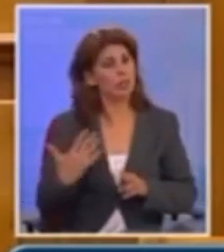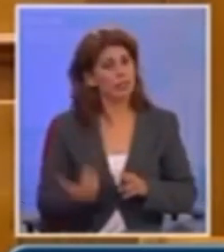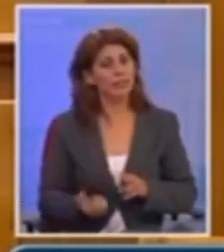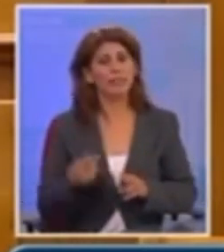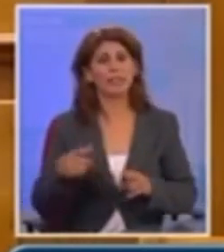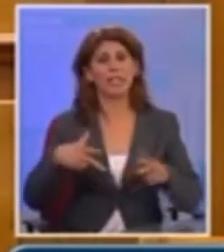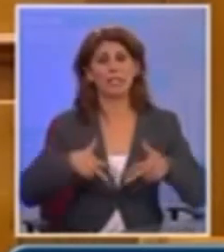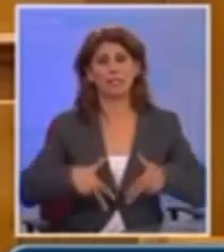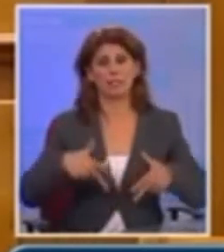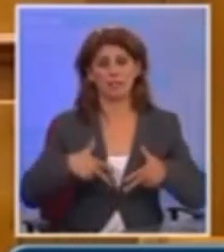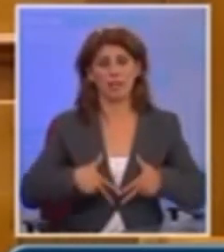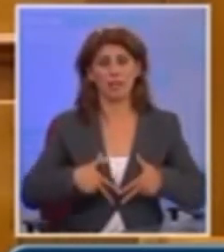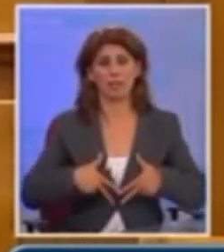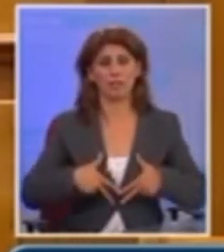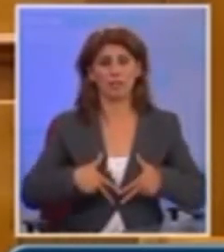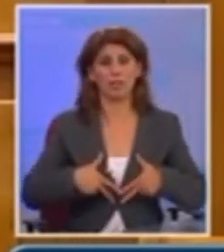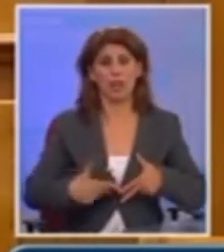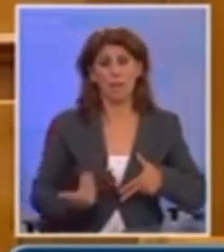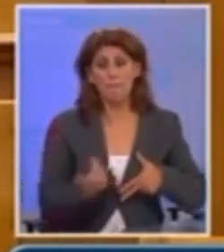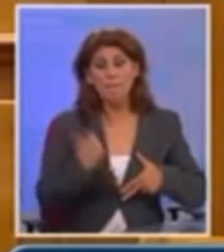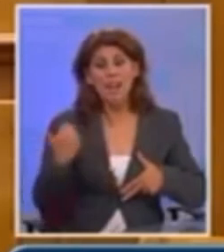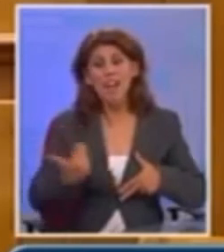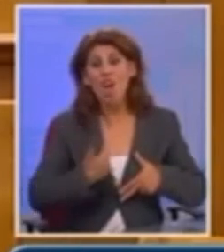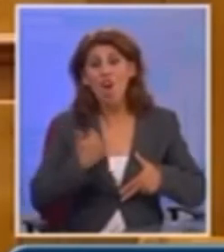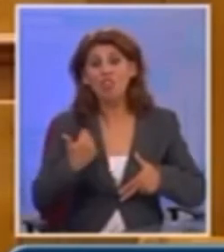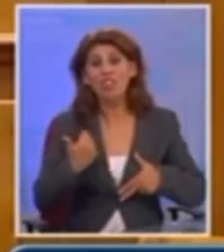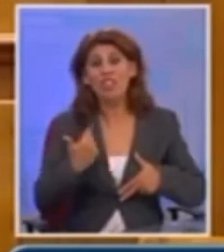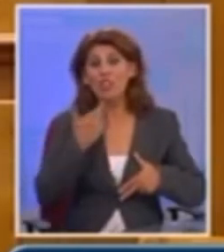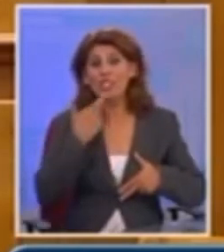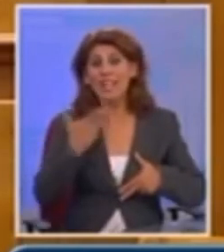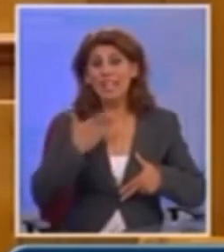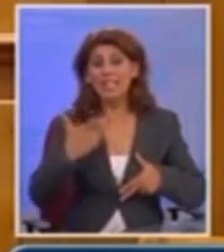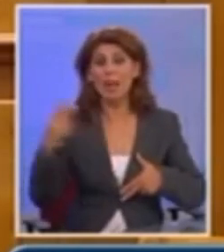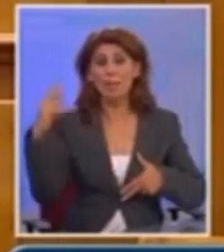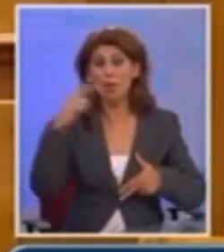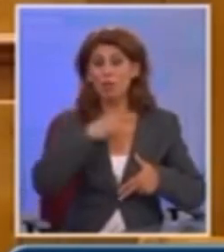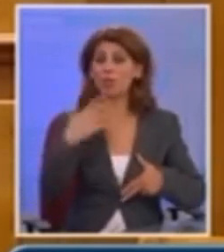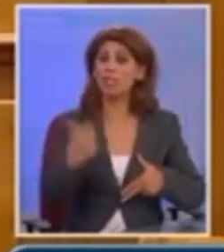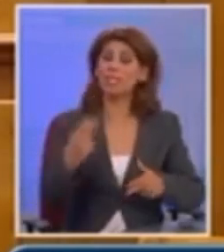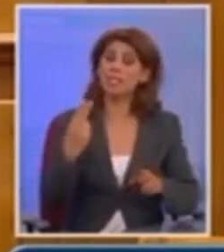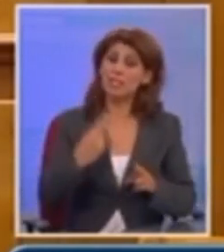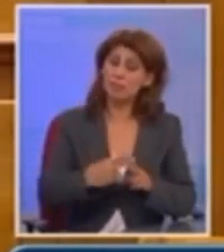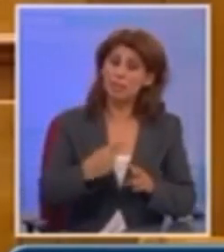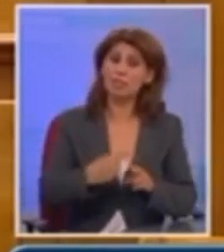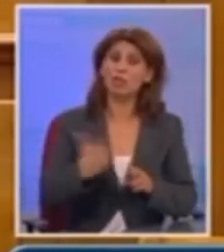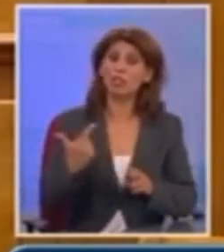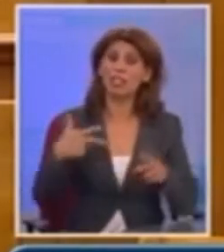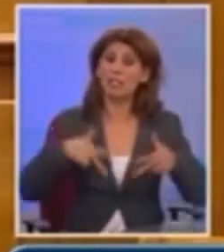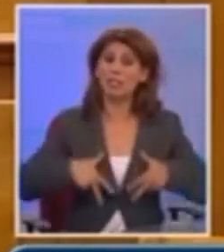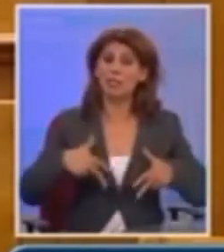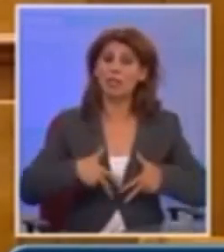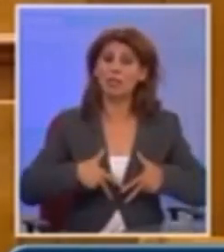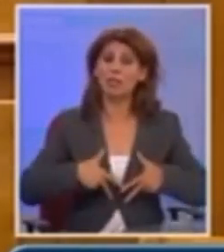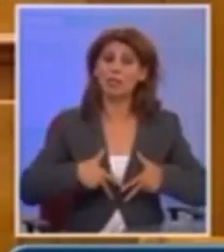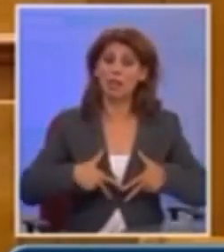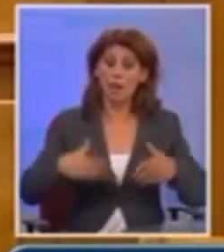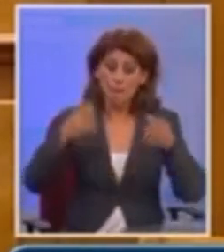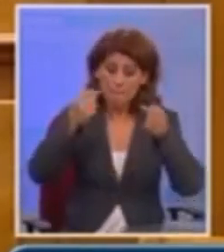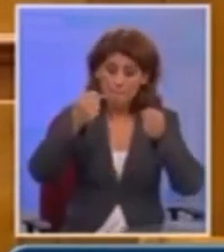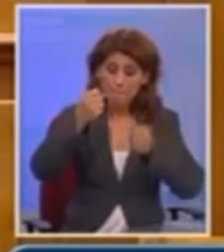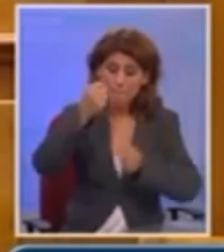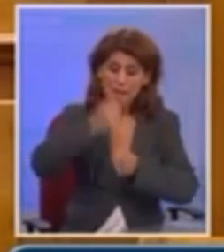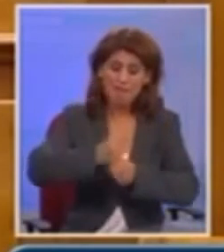η κυβέρνηση με τον νεότερο πρωθυπουργό, έχει σημασία ότι είναι η κυβέρνηση με κορμό την